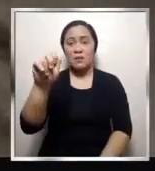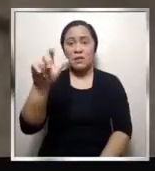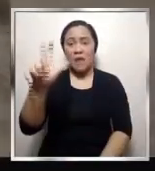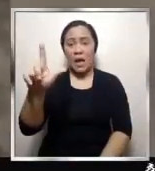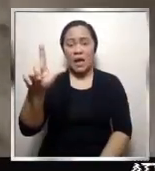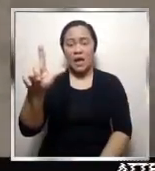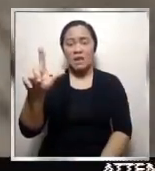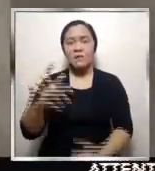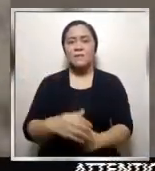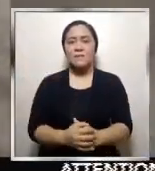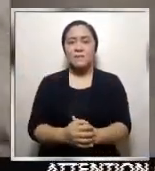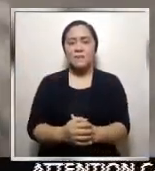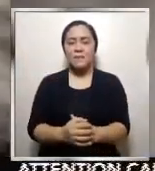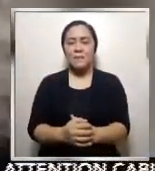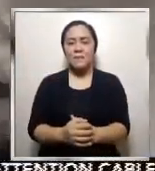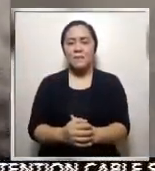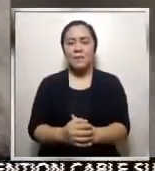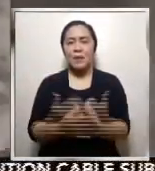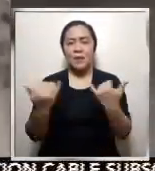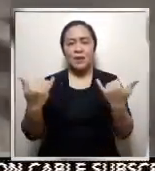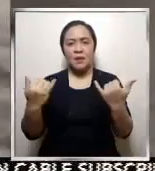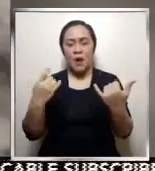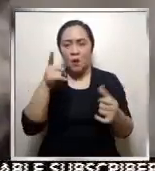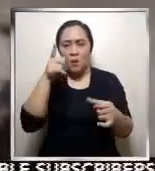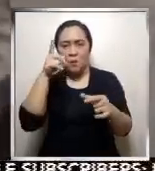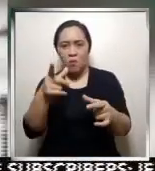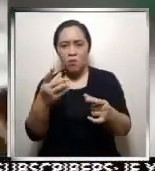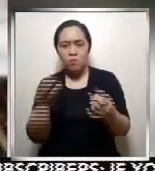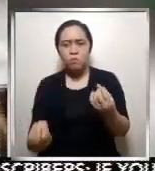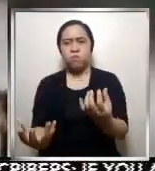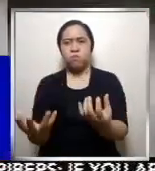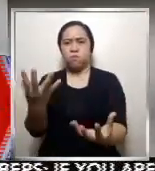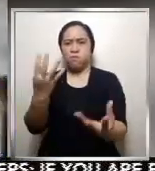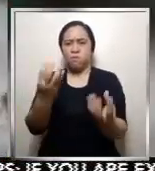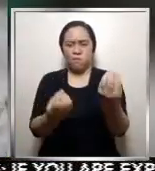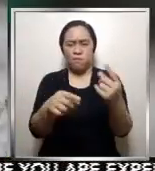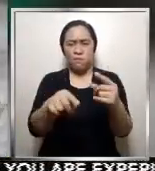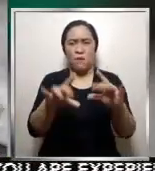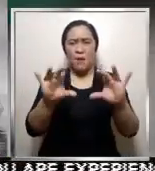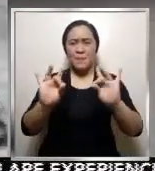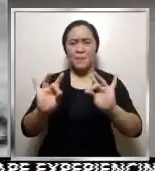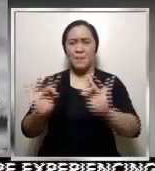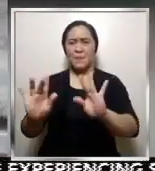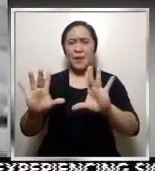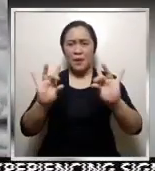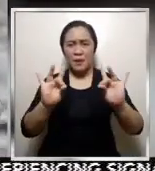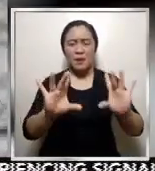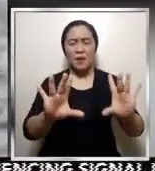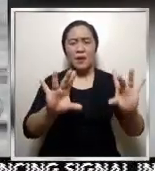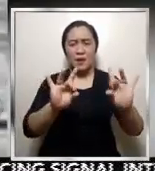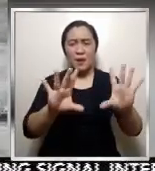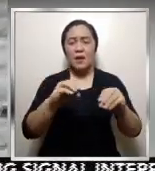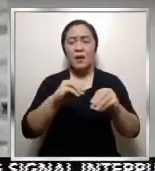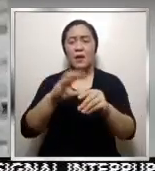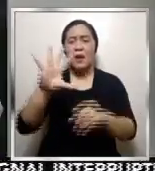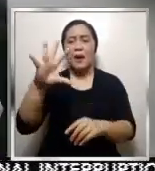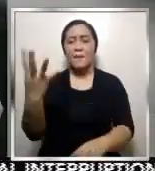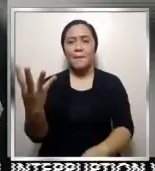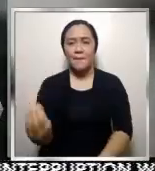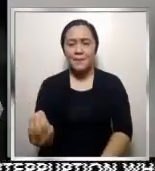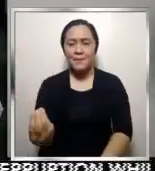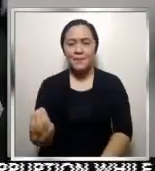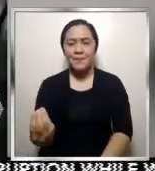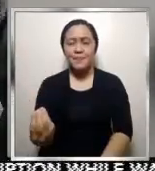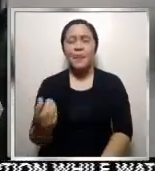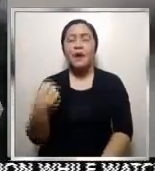Tila bumubulwak sa lakas ng ragasa ang kulay putik na bahang ito sa bayan ng Agoncillo sa Batangas kahapon ng hapon. Kasabay ng malakas na pagragasa